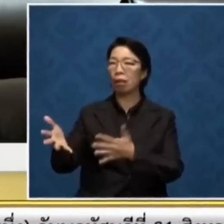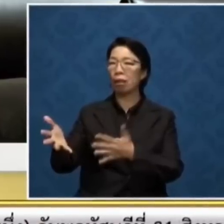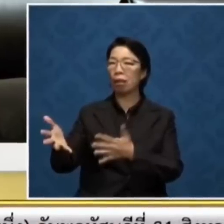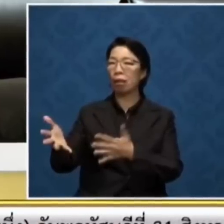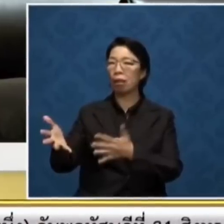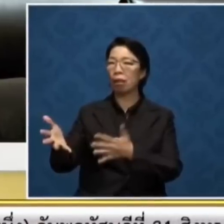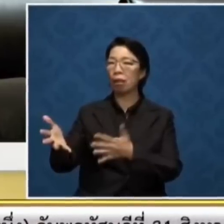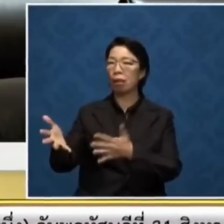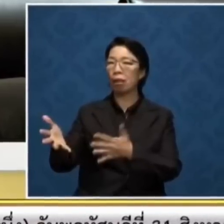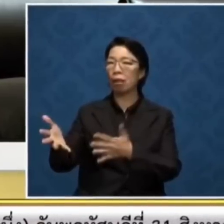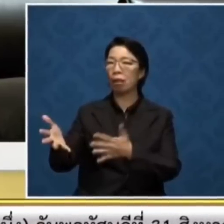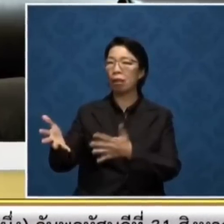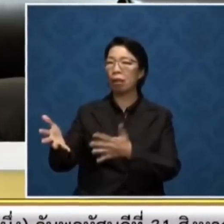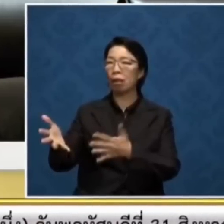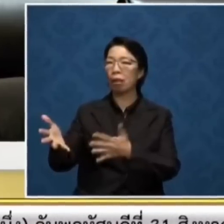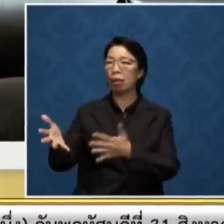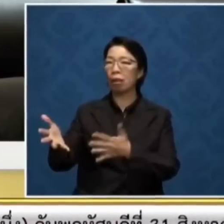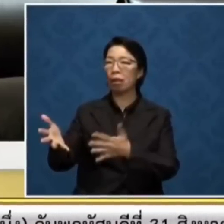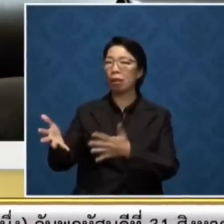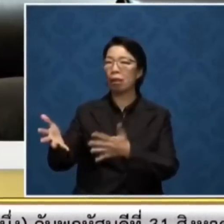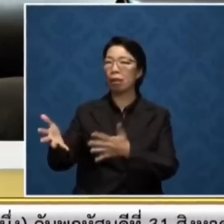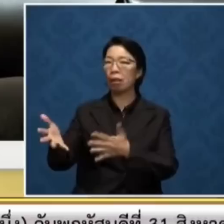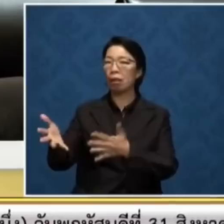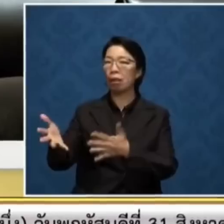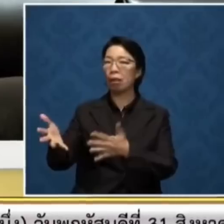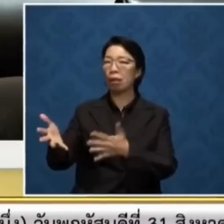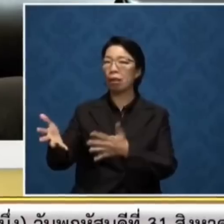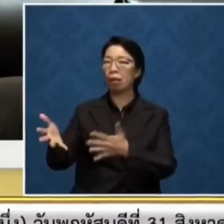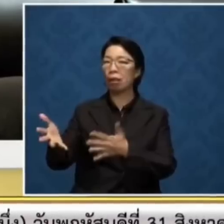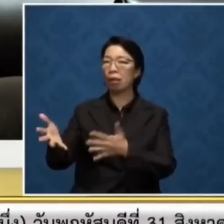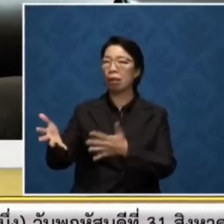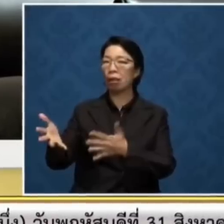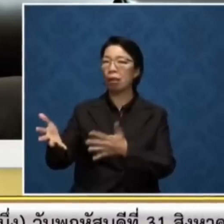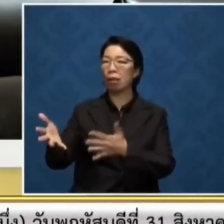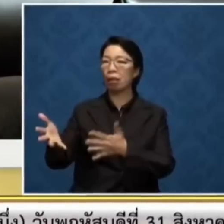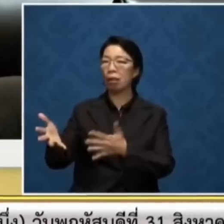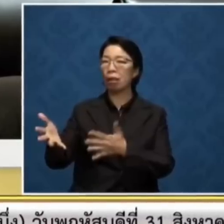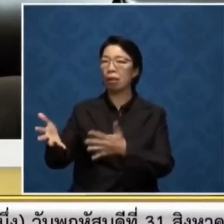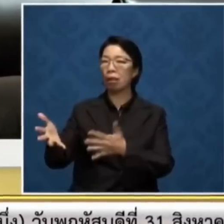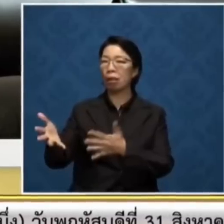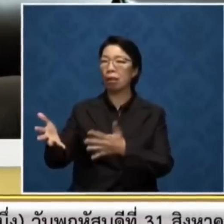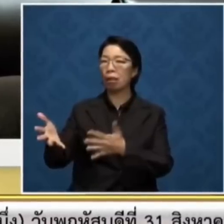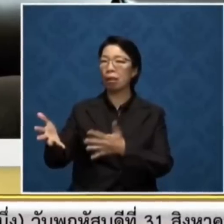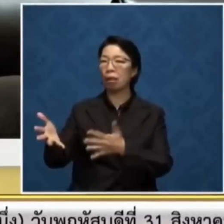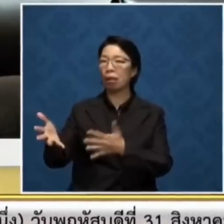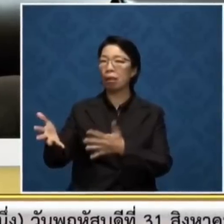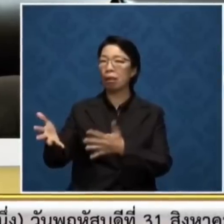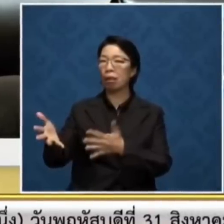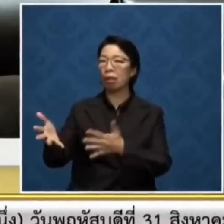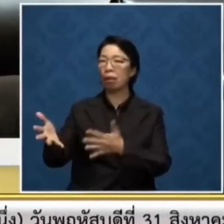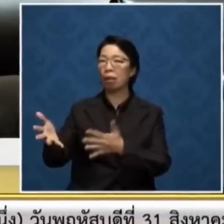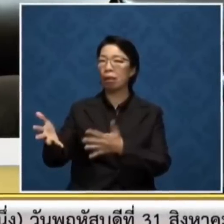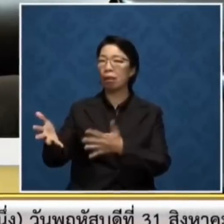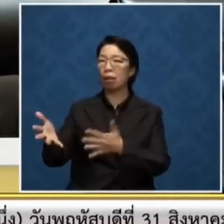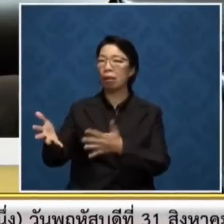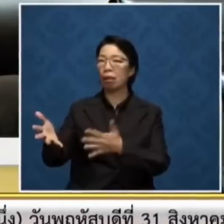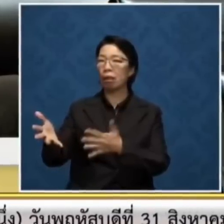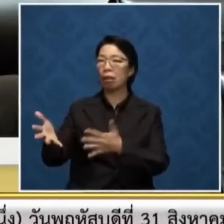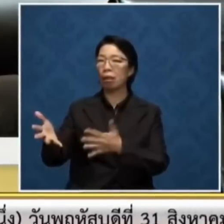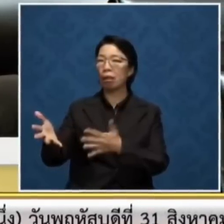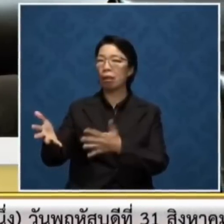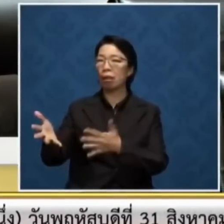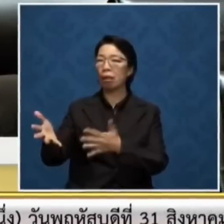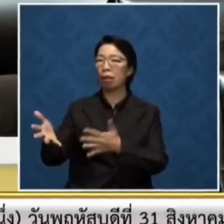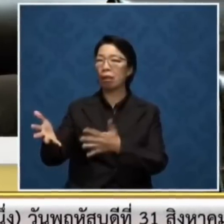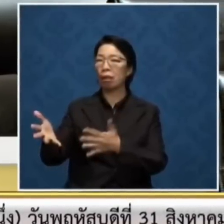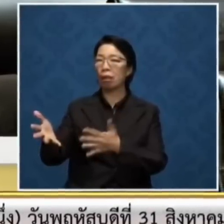ซึ่งเป็นบริษัทที่มีสัญญาซื้อขายไฟฟ้ากับการไฟฟ้าฝ่ายผลิตแห่งประเทศไทยอยู่ก่อนแล้วด้วยค่ะซึ่